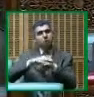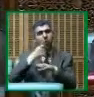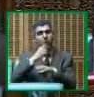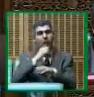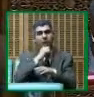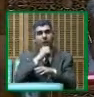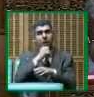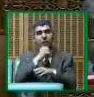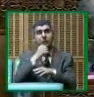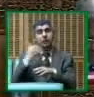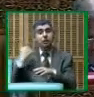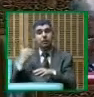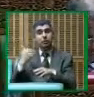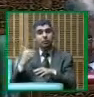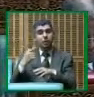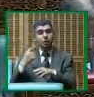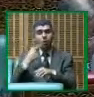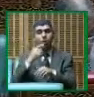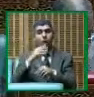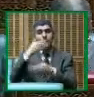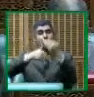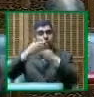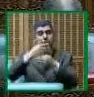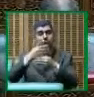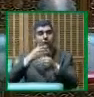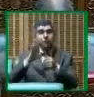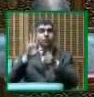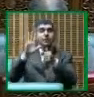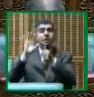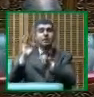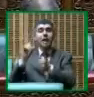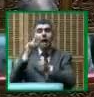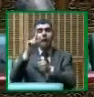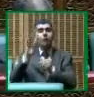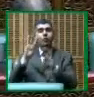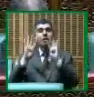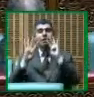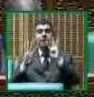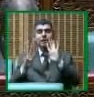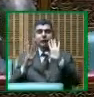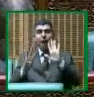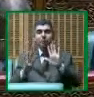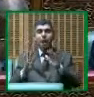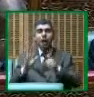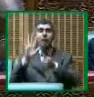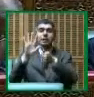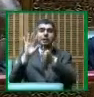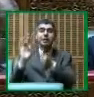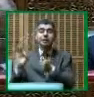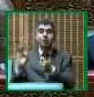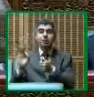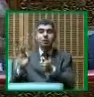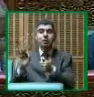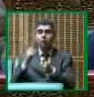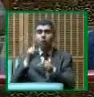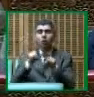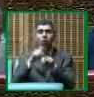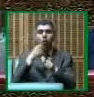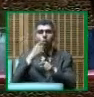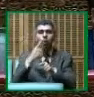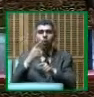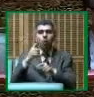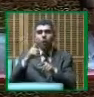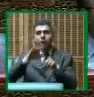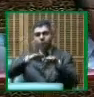يخليكم، الامر يعود لبنايات شيدت في الستينيات، وكانت عباره على طبق ارضي زائد